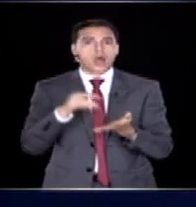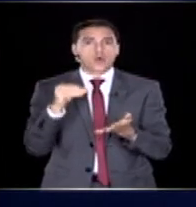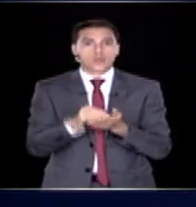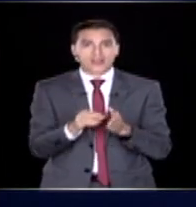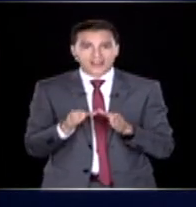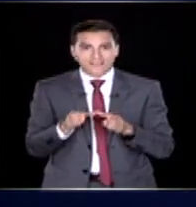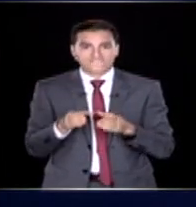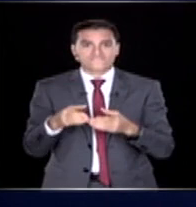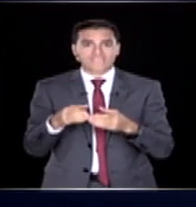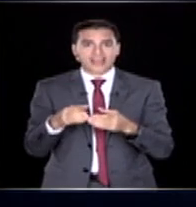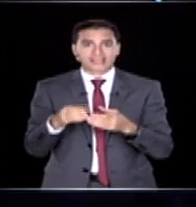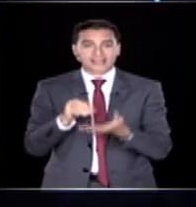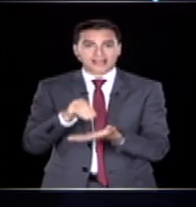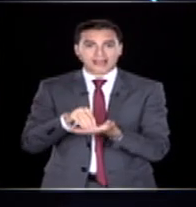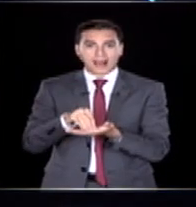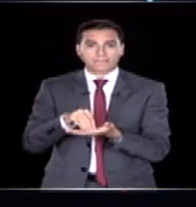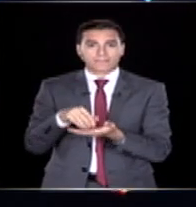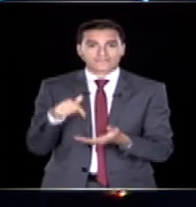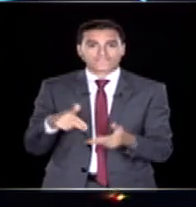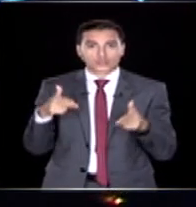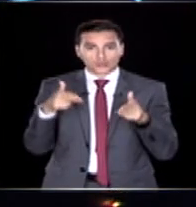فريق إكسبرس.